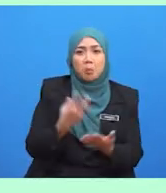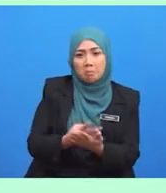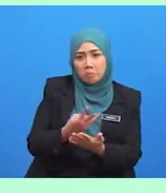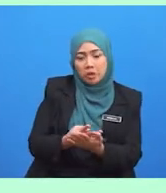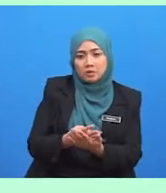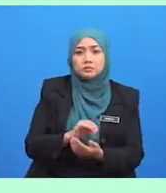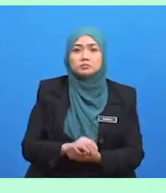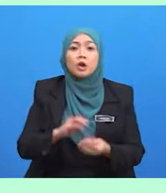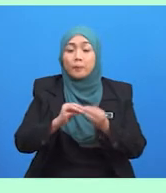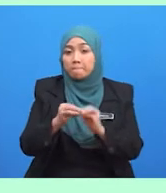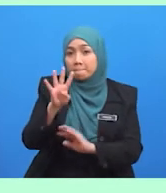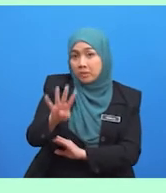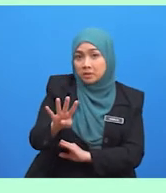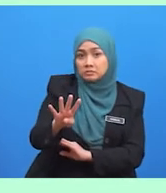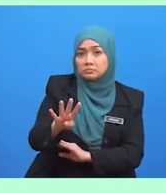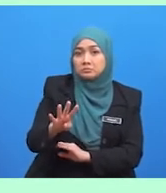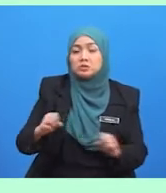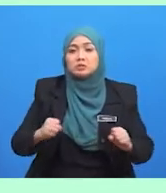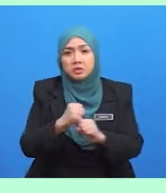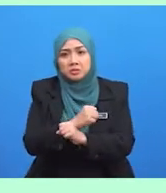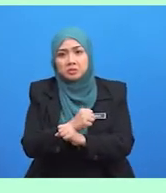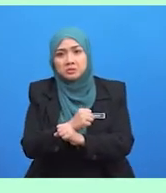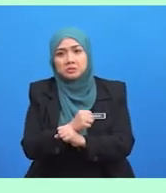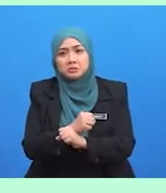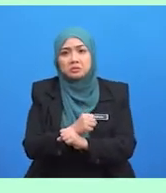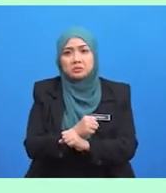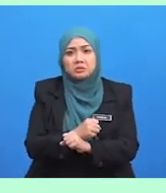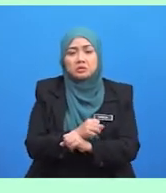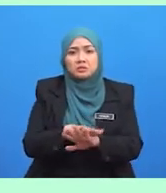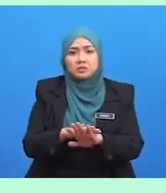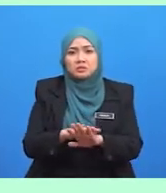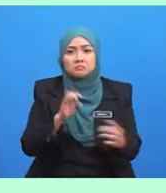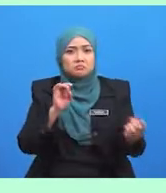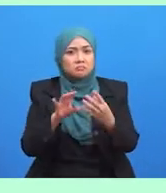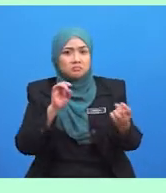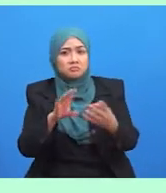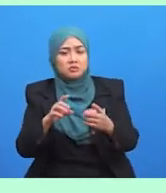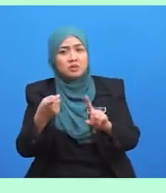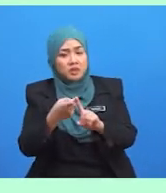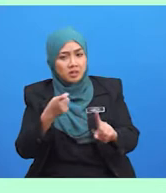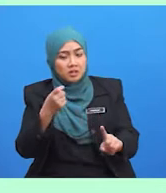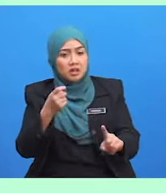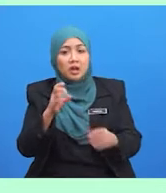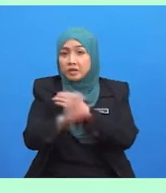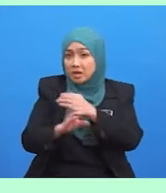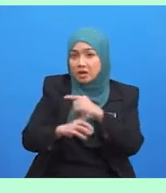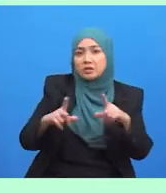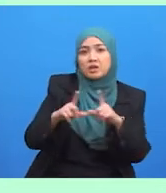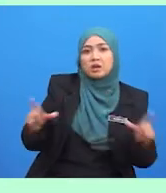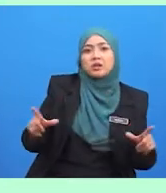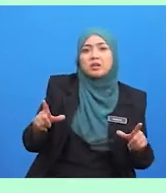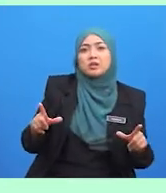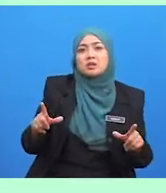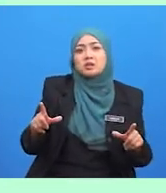Keempat, sekatan juga mengurangkan ekspor di mana tindak balas dari negara lain ialah mengeluarkan sendiri